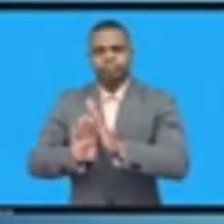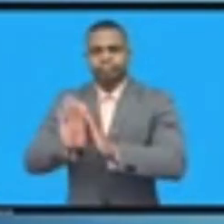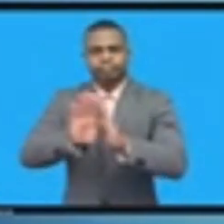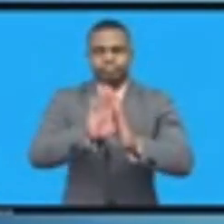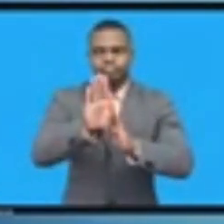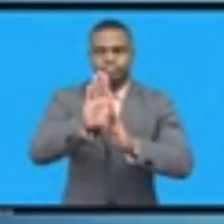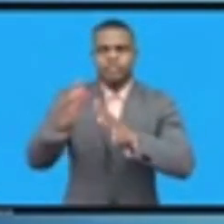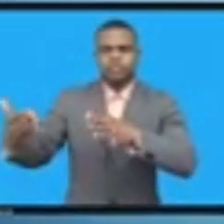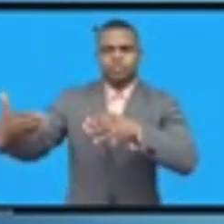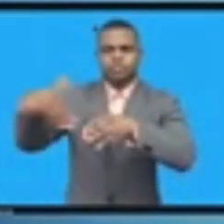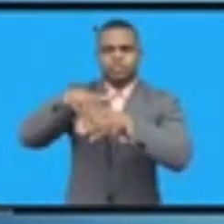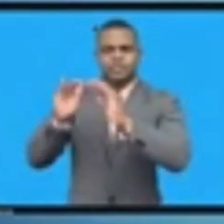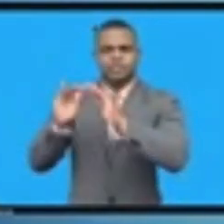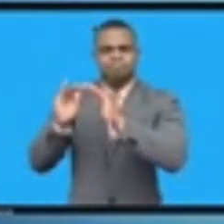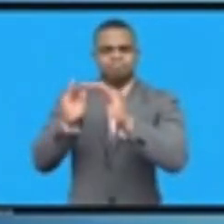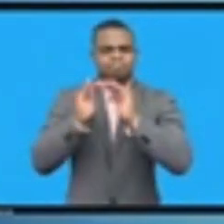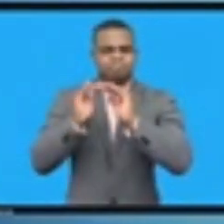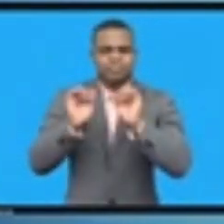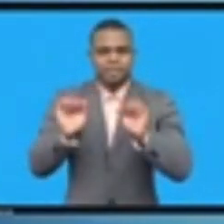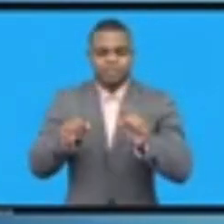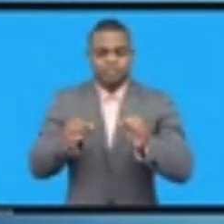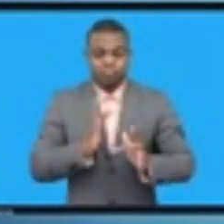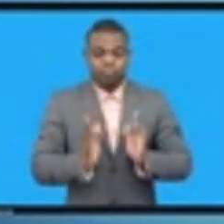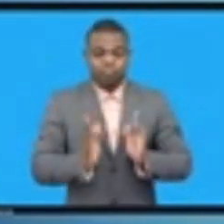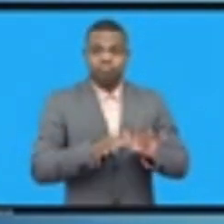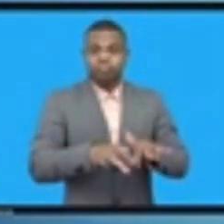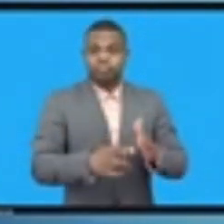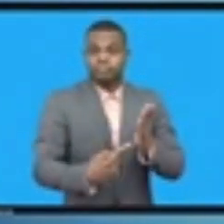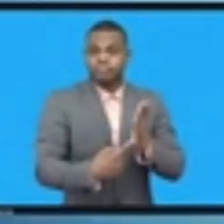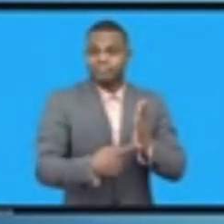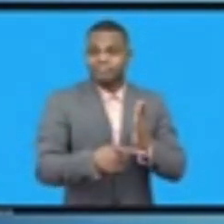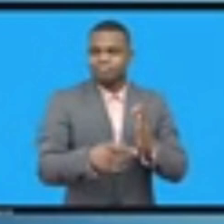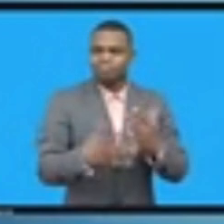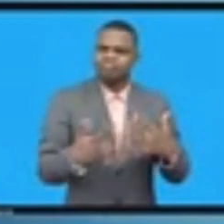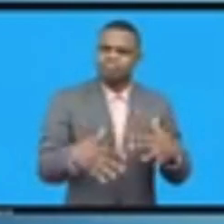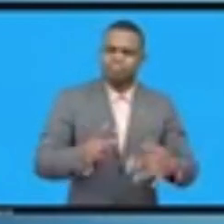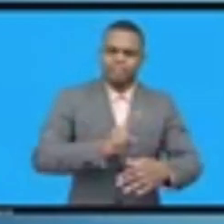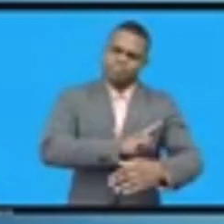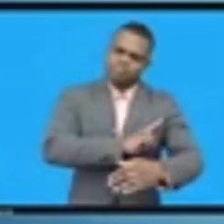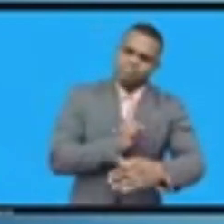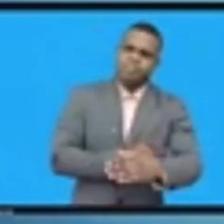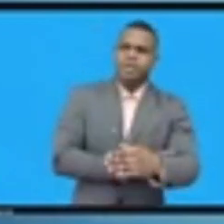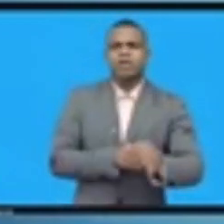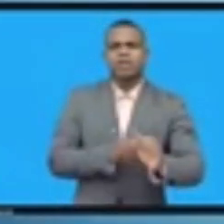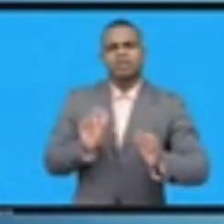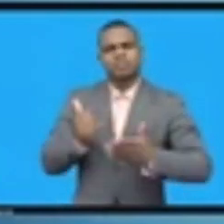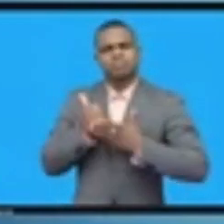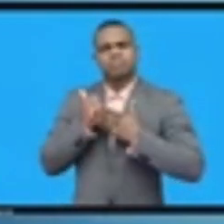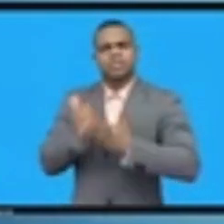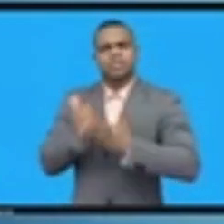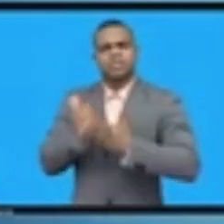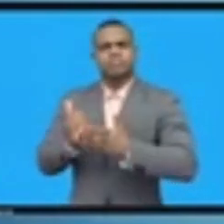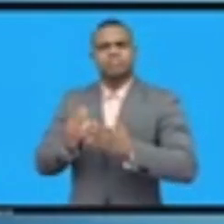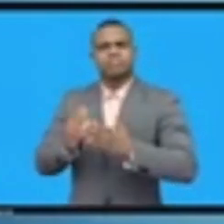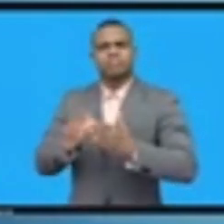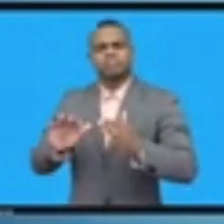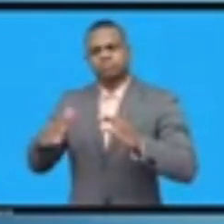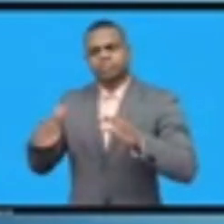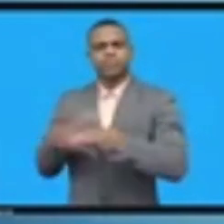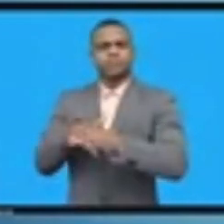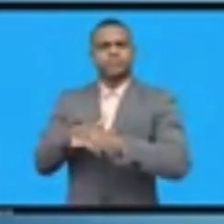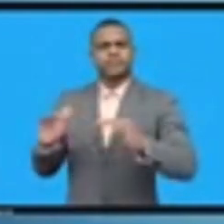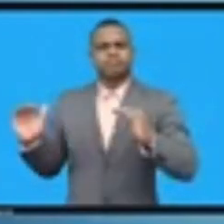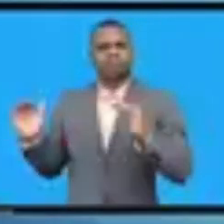们可以去帮助人们改善生活，改善这个教育，我们可以赋